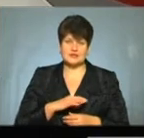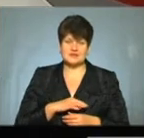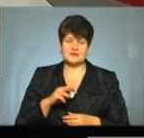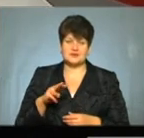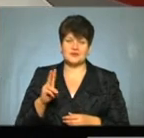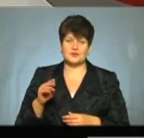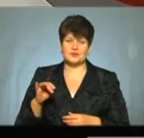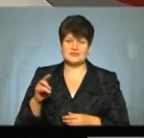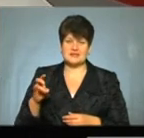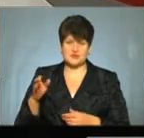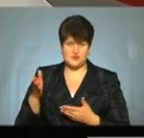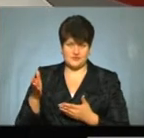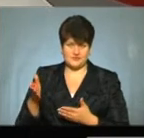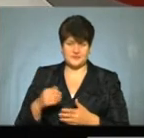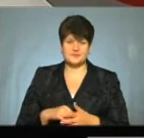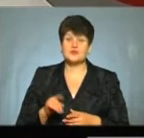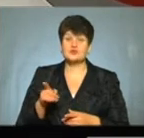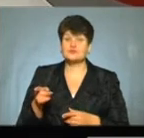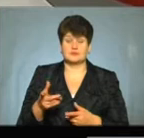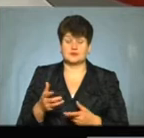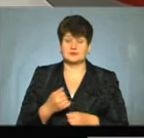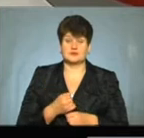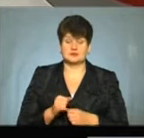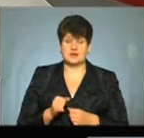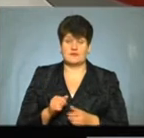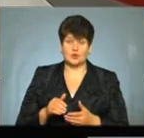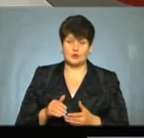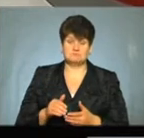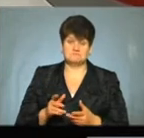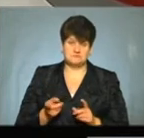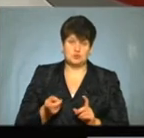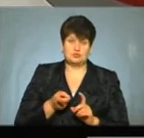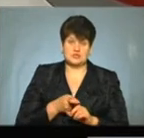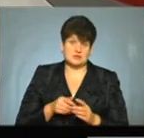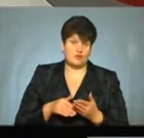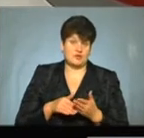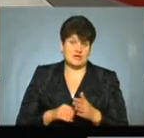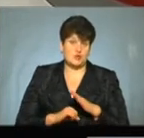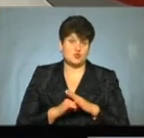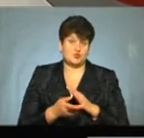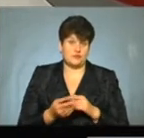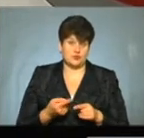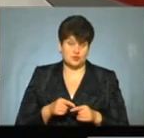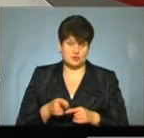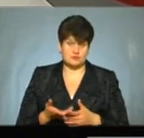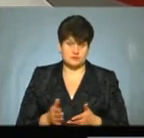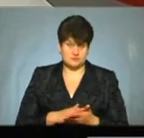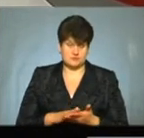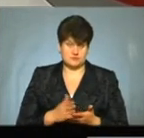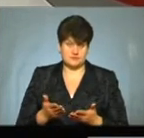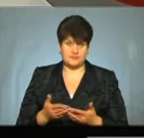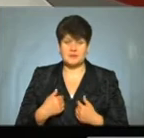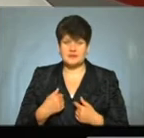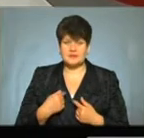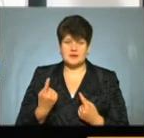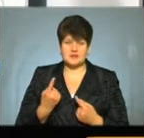Кузнєцова. Власне, що вас мотивувало долучитися на волонтерській основі до цього проєкту? В першу чергу змотивувала мене